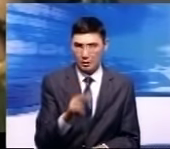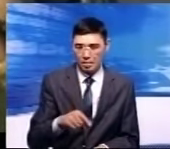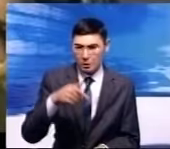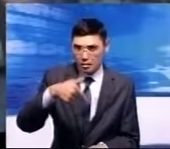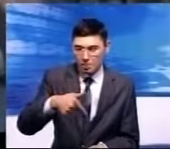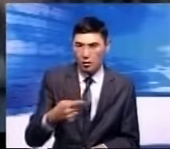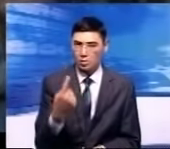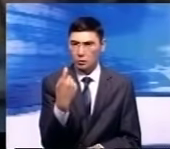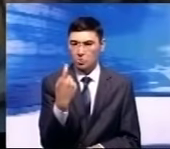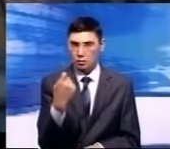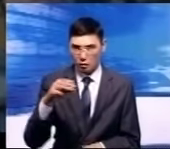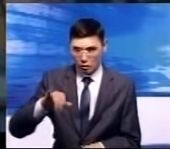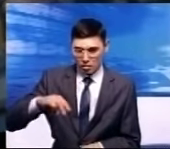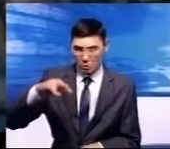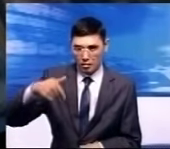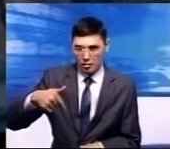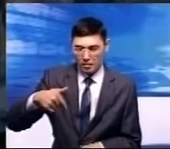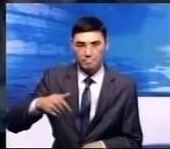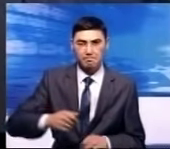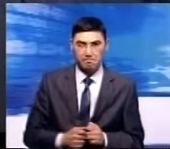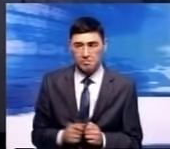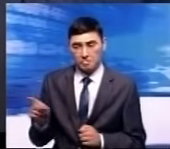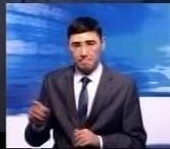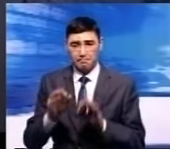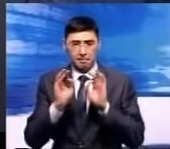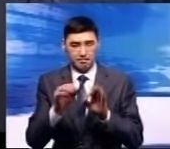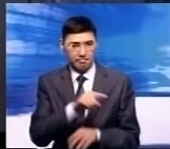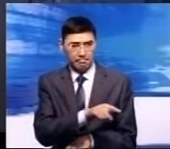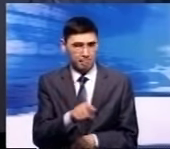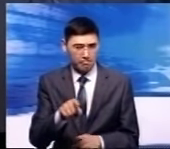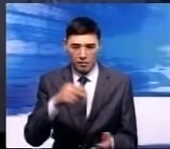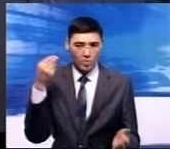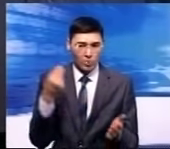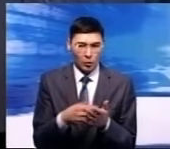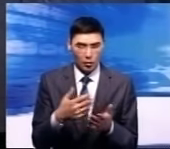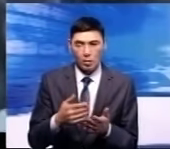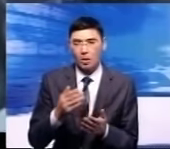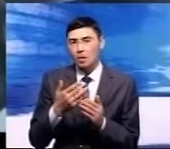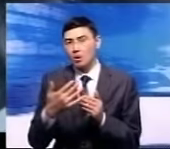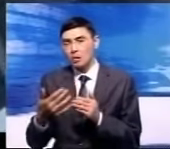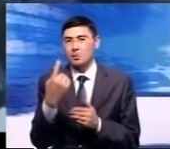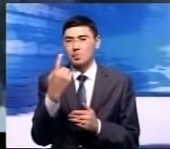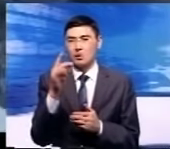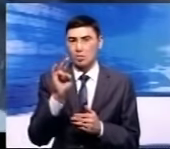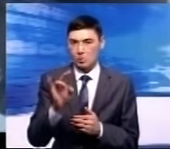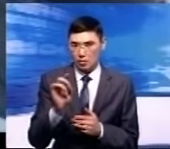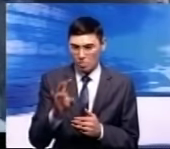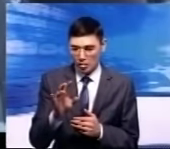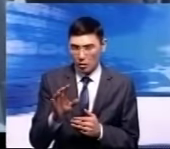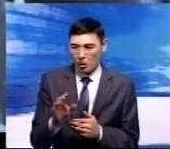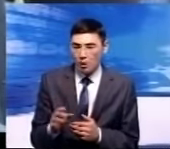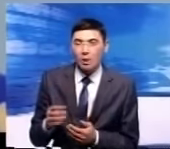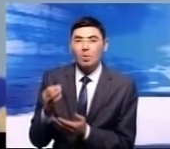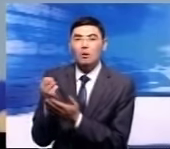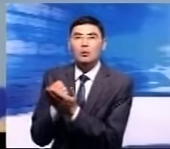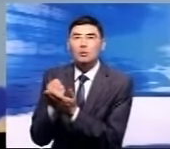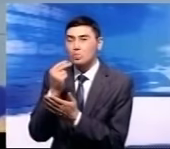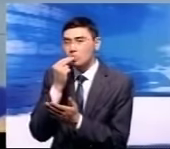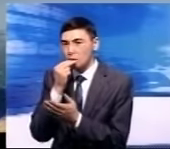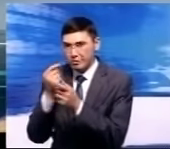что с началом работы стабилизационного фонда стоимость овощей будет снижаться. В первую очередь картошка, потому что картошка резко